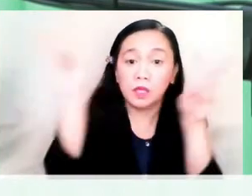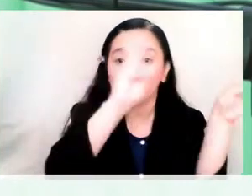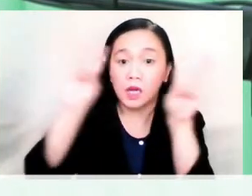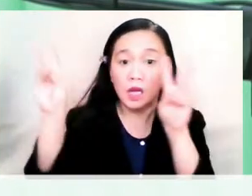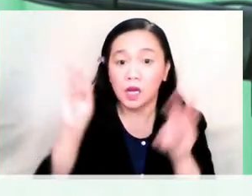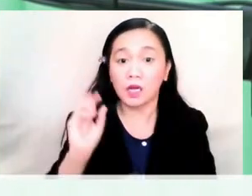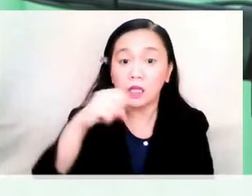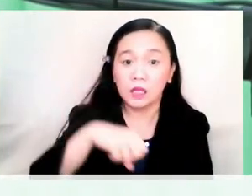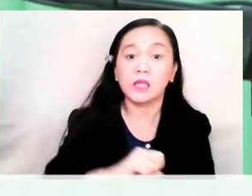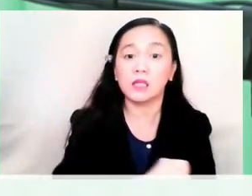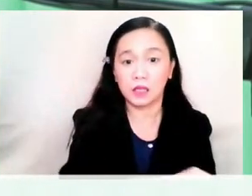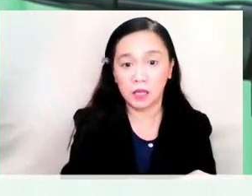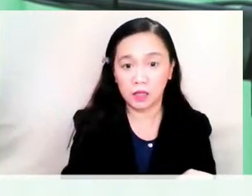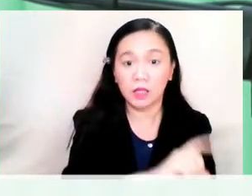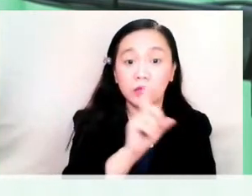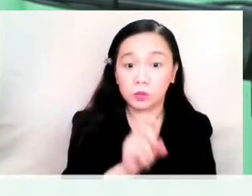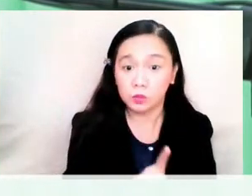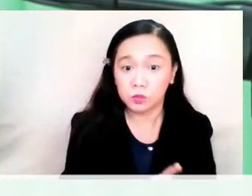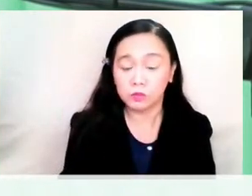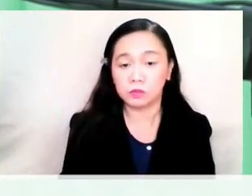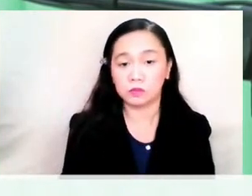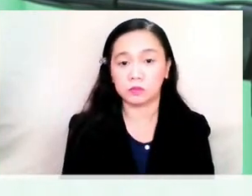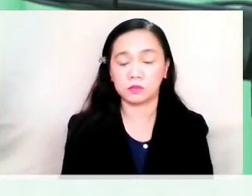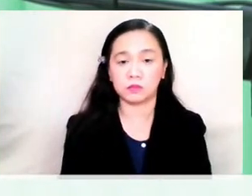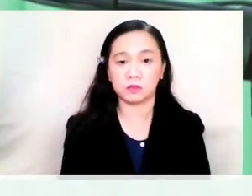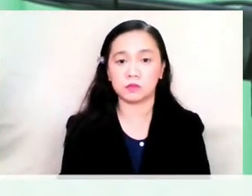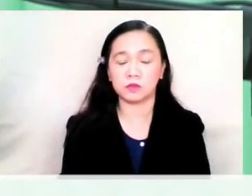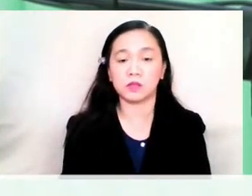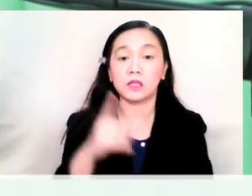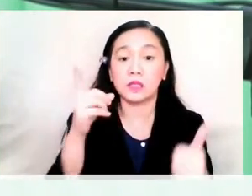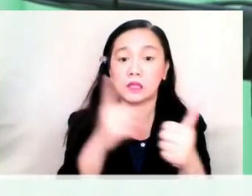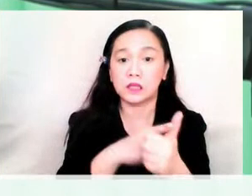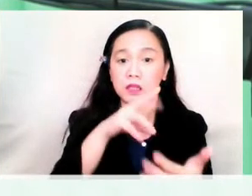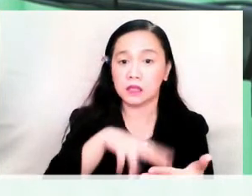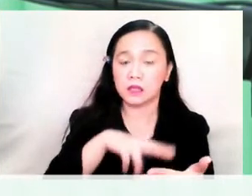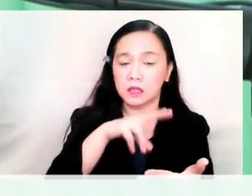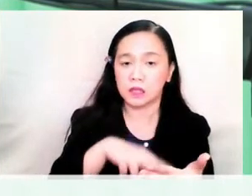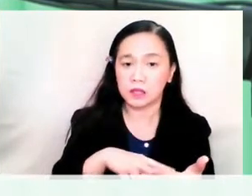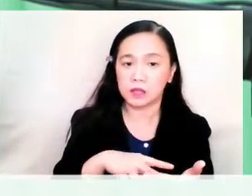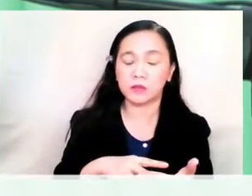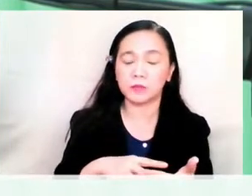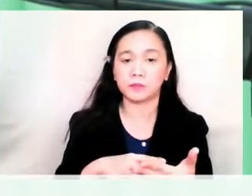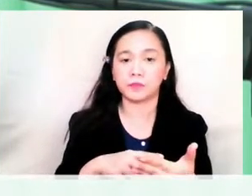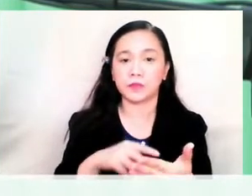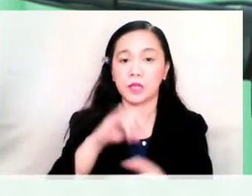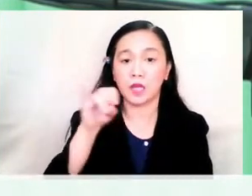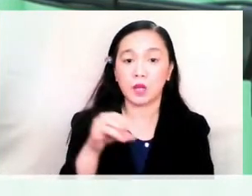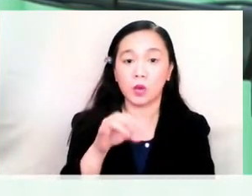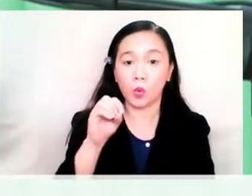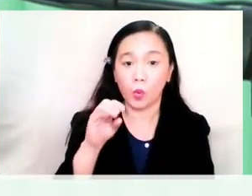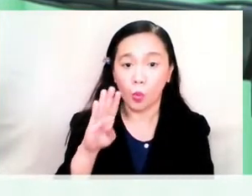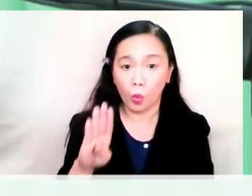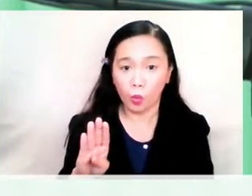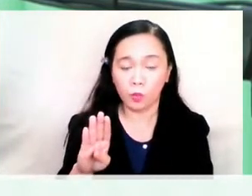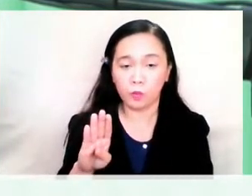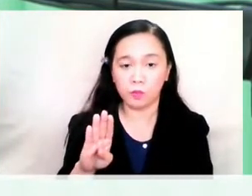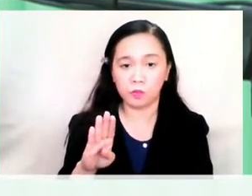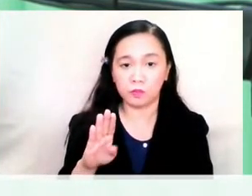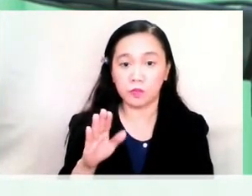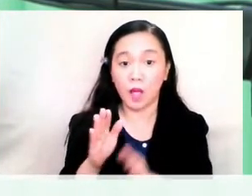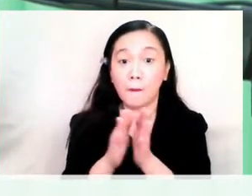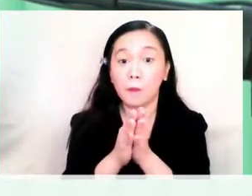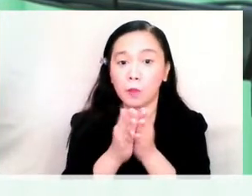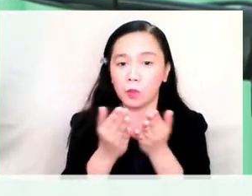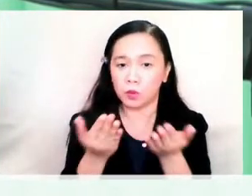Ang ating unang pagbasa ay galing sa aklat ni Jacob, ni Job.